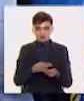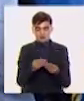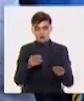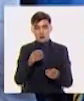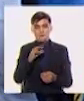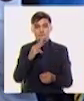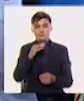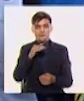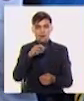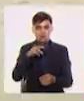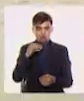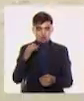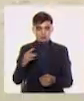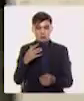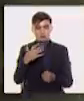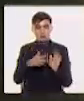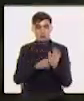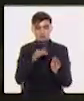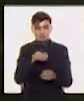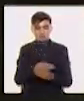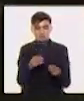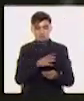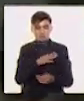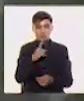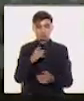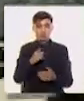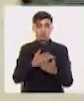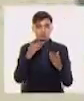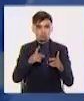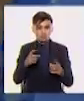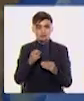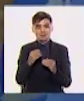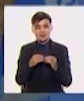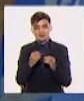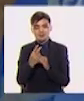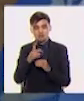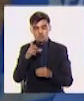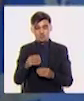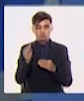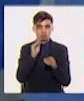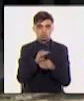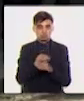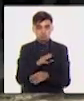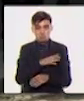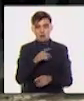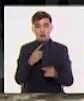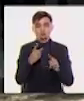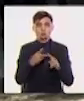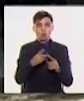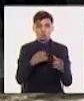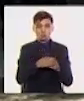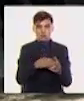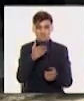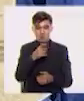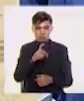фельдшер, медиктер 58 мың. 100-ден астам жұмысшысы бар бөлімшеден 10-12 адам ғана президент айтқан үстеме ақын алыпты. Бірақ екінші санатқа кірген жедел